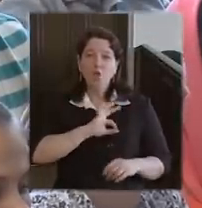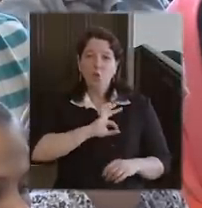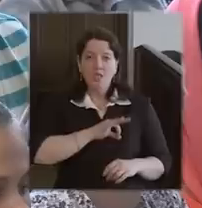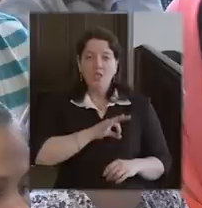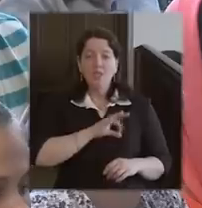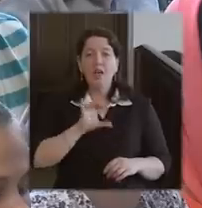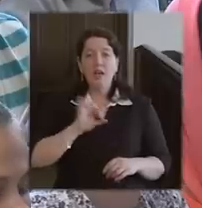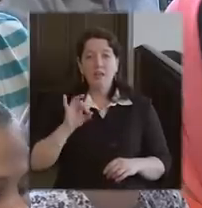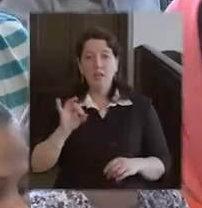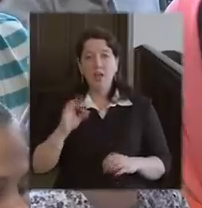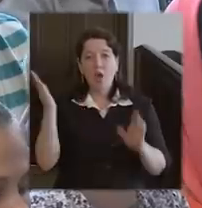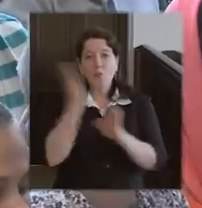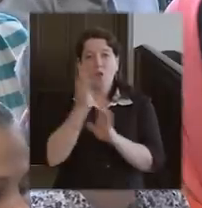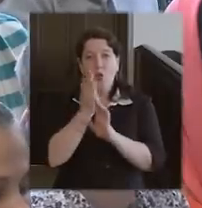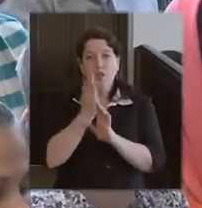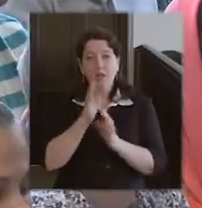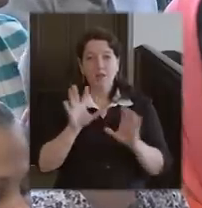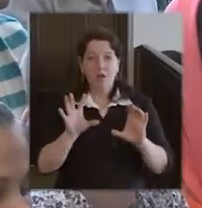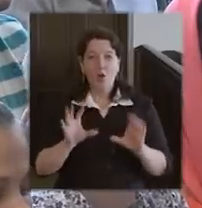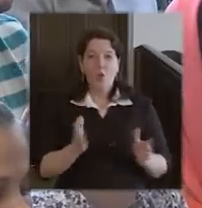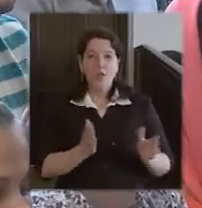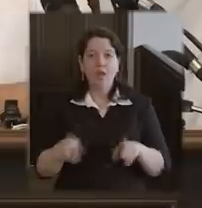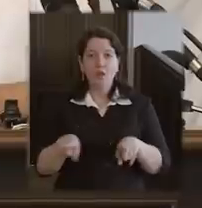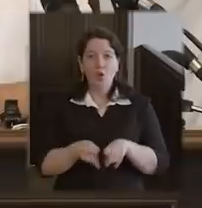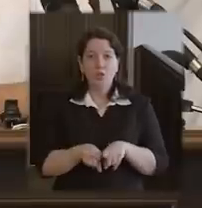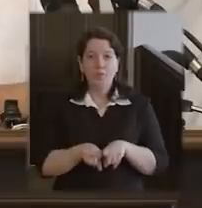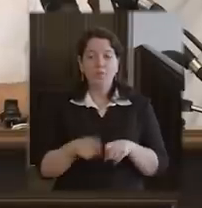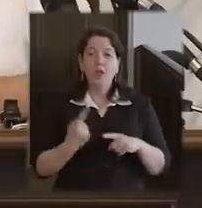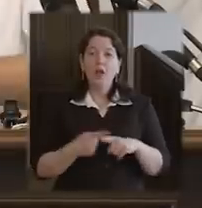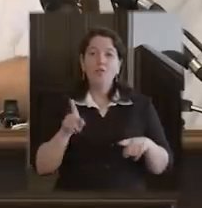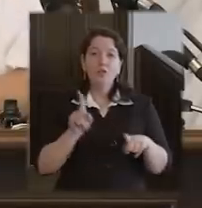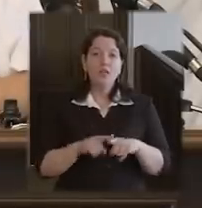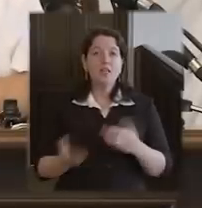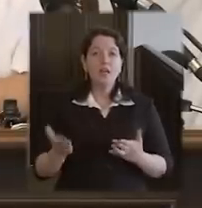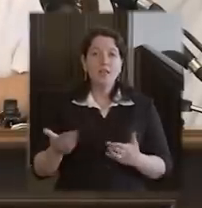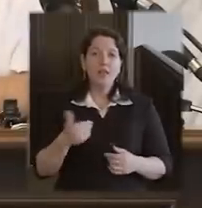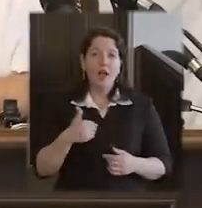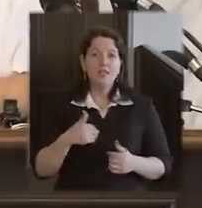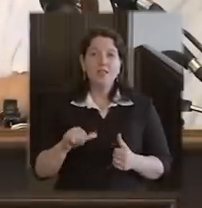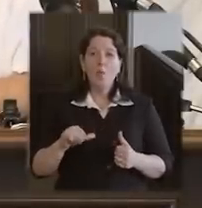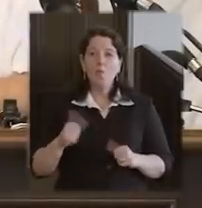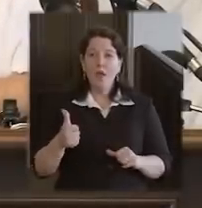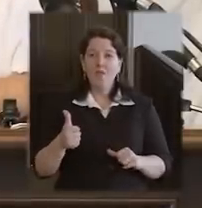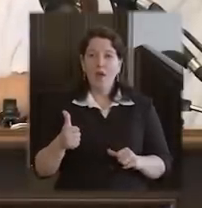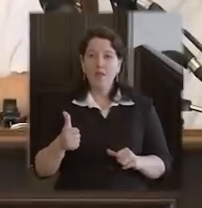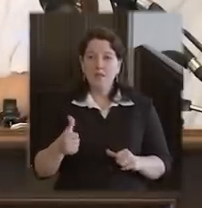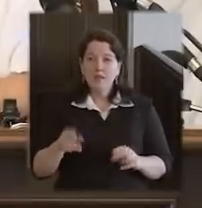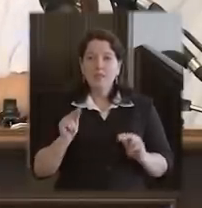юридических, так и носящих природный характер. Вот это Вот это, если хотите,